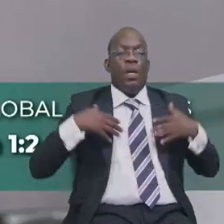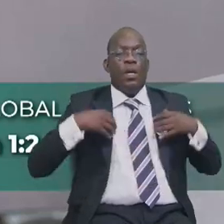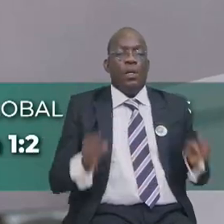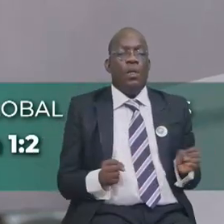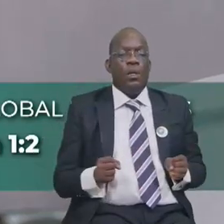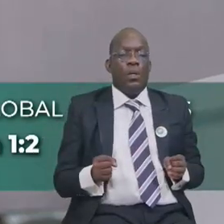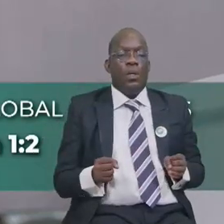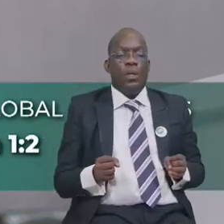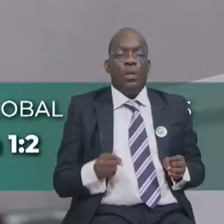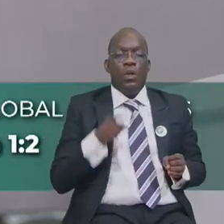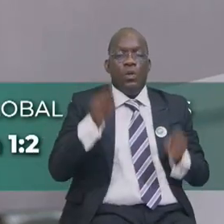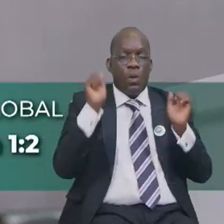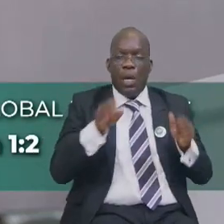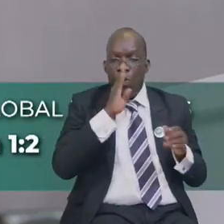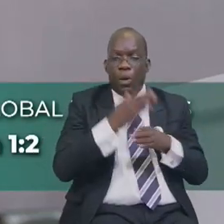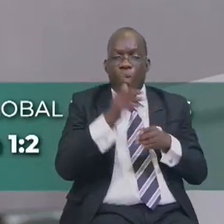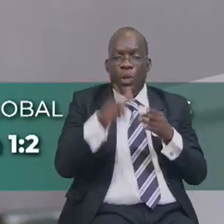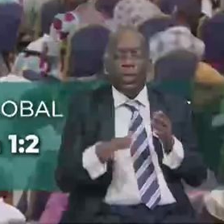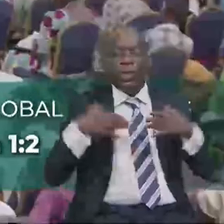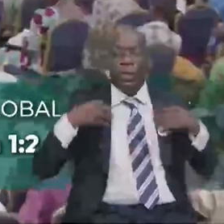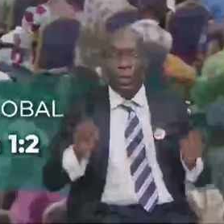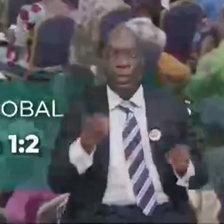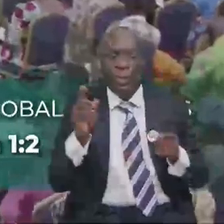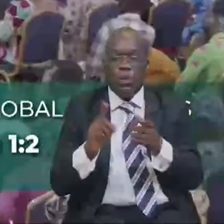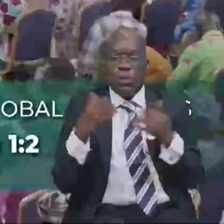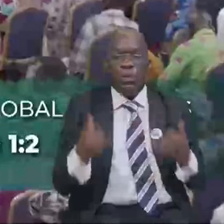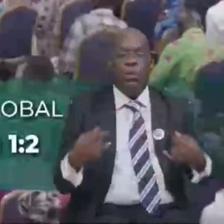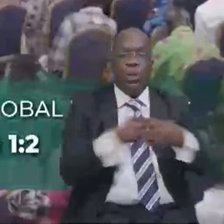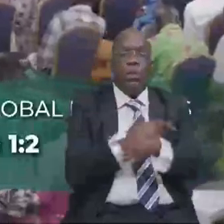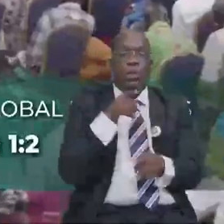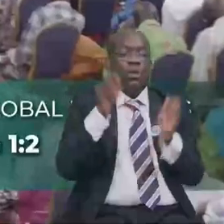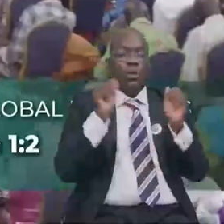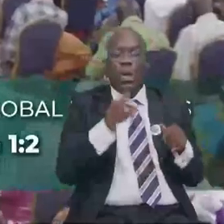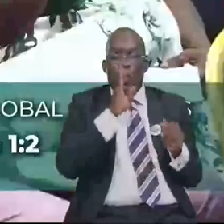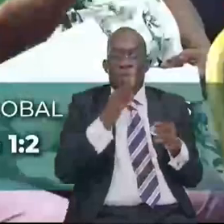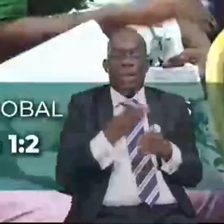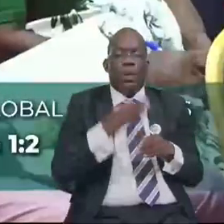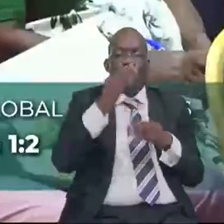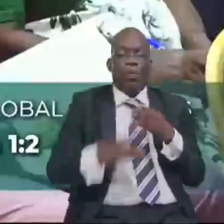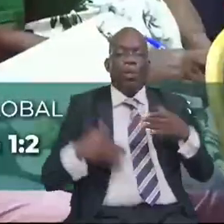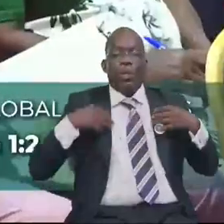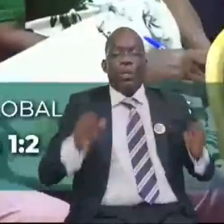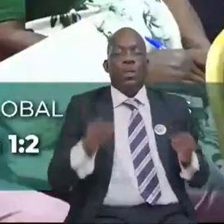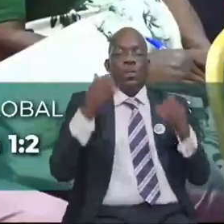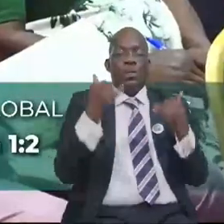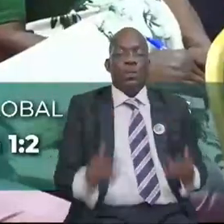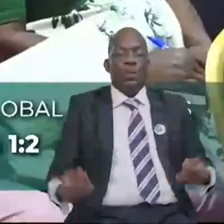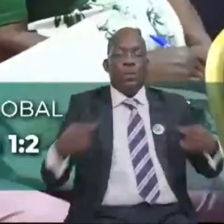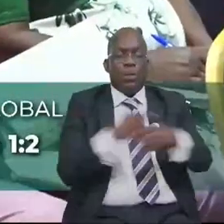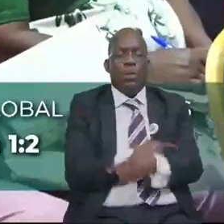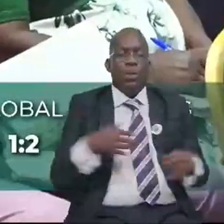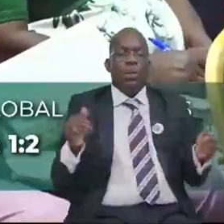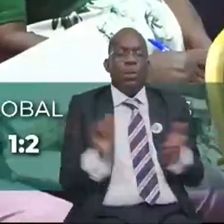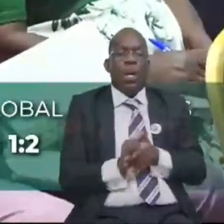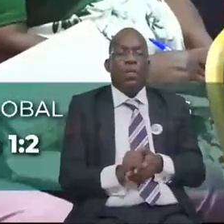entier. Et pour être parfaitement guéri aujourd'hui, toi, tu peux être parfaitement guéri aujourd'hui. De sorte